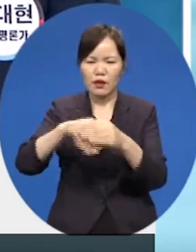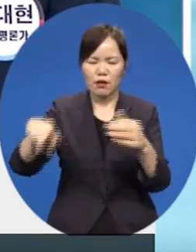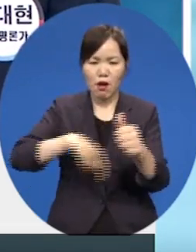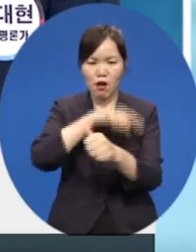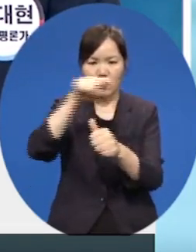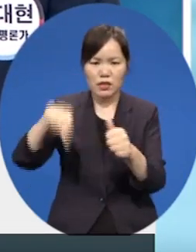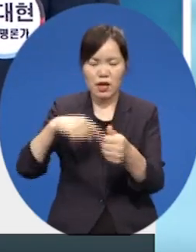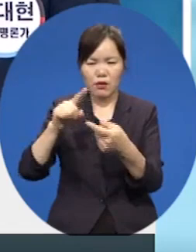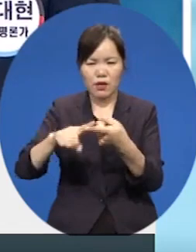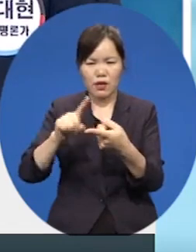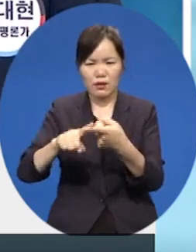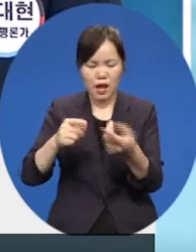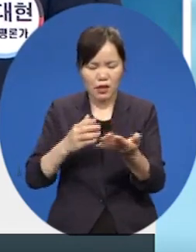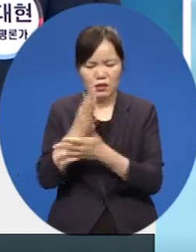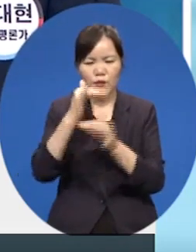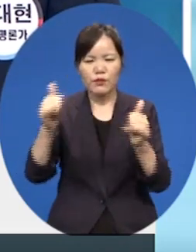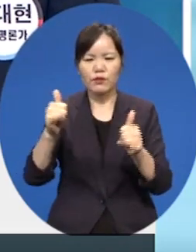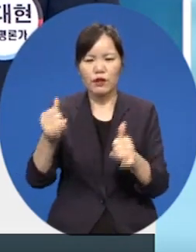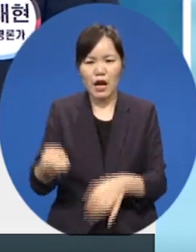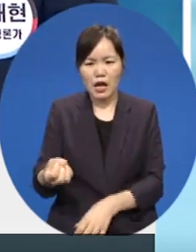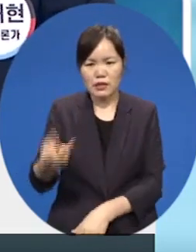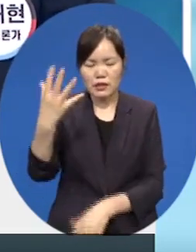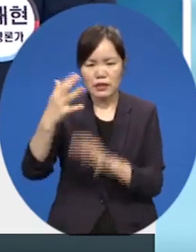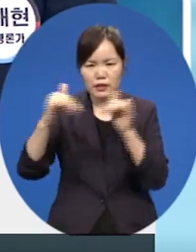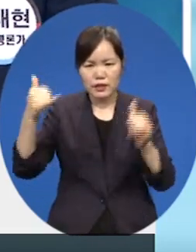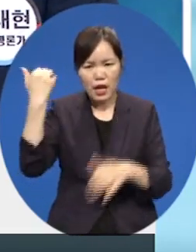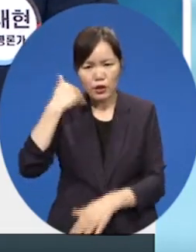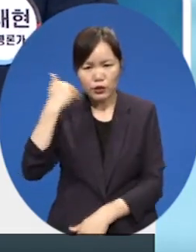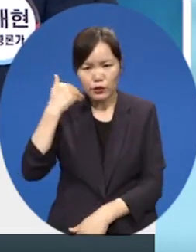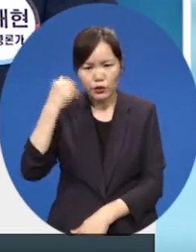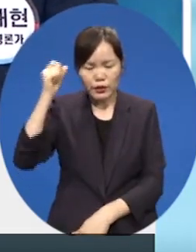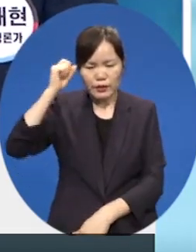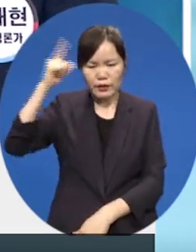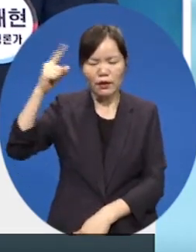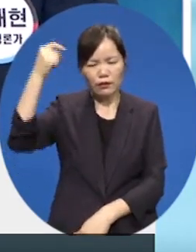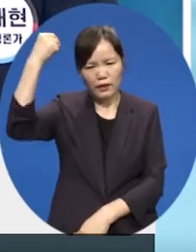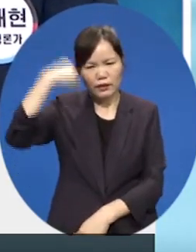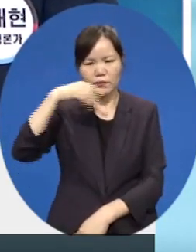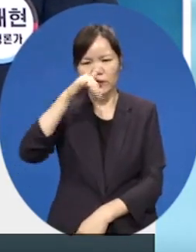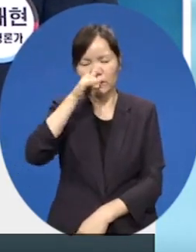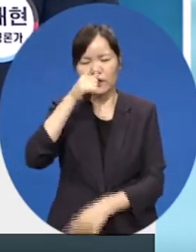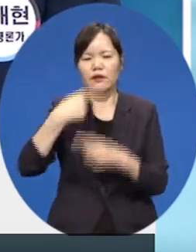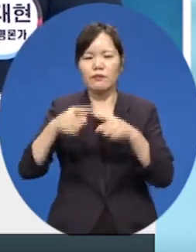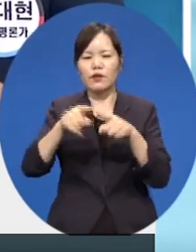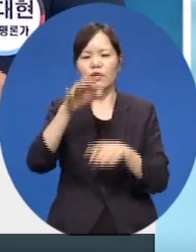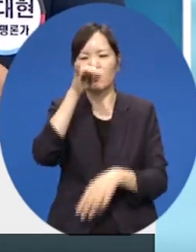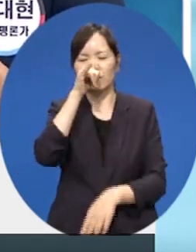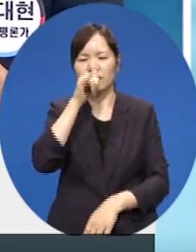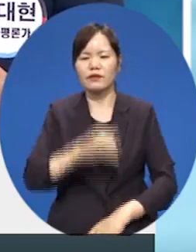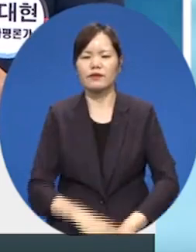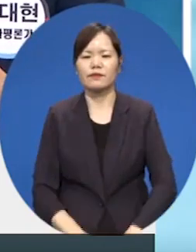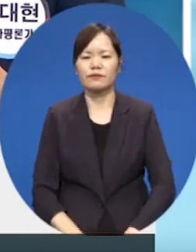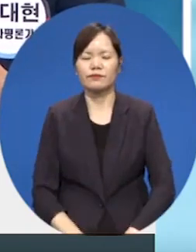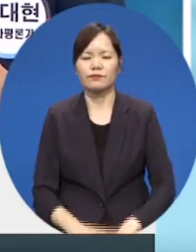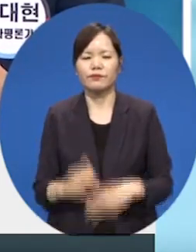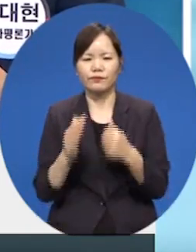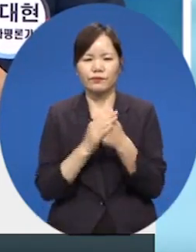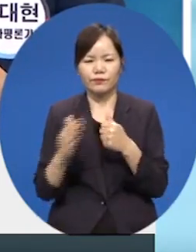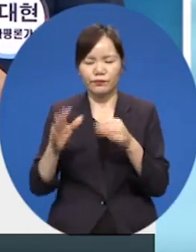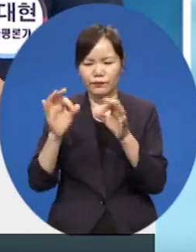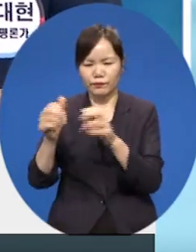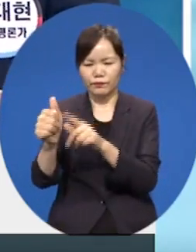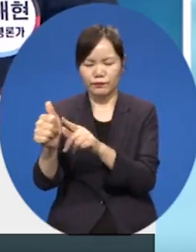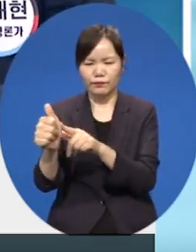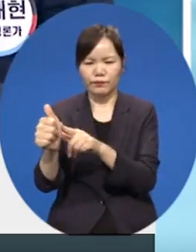그 얘기인즉슨 승자 예측에 탁월한 감각을 가지고 있다. 이런 평가도 있습니다. 자, 그래서 지금